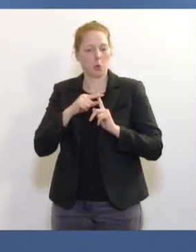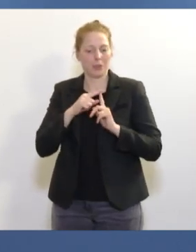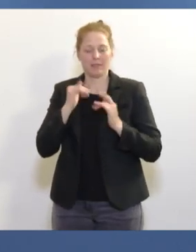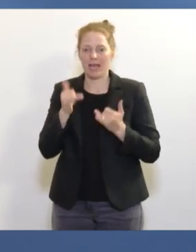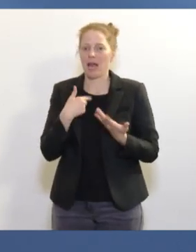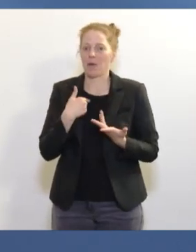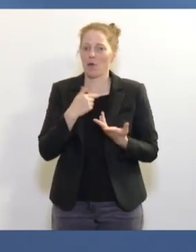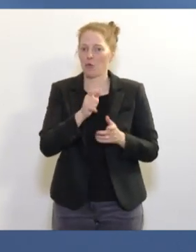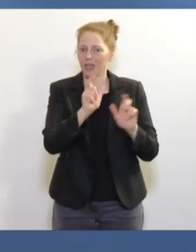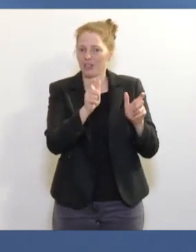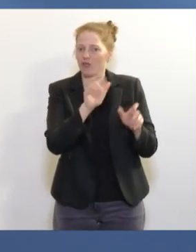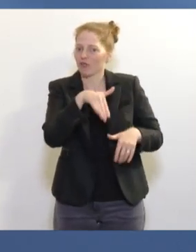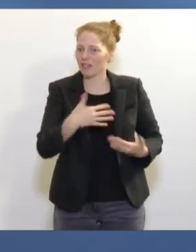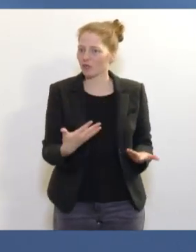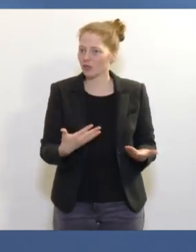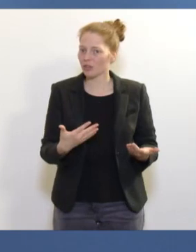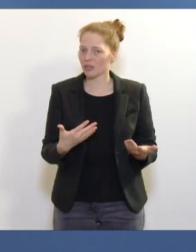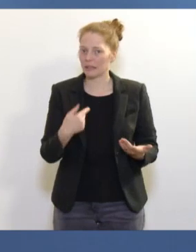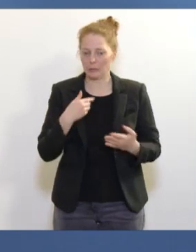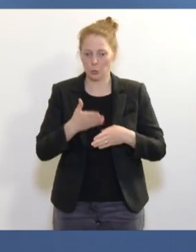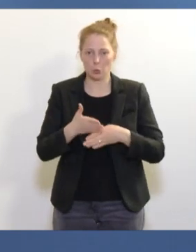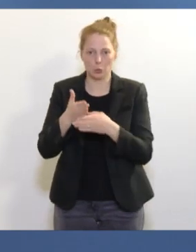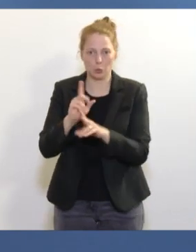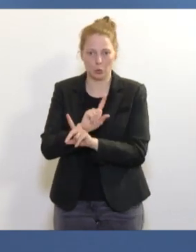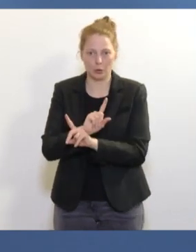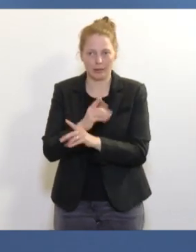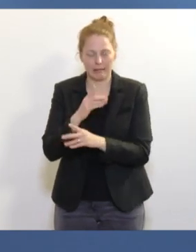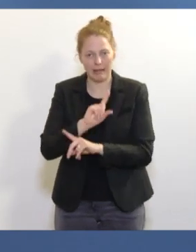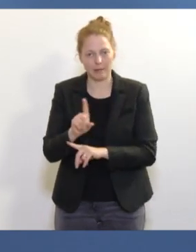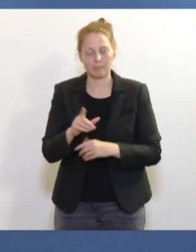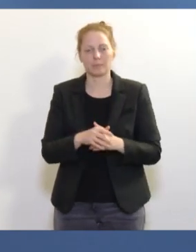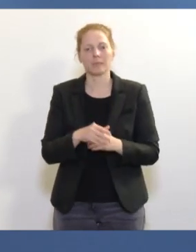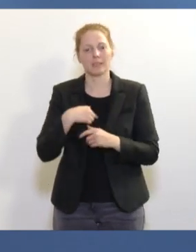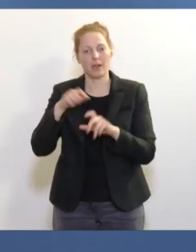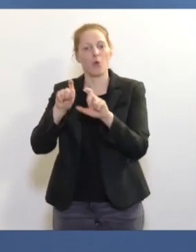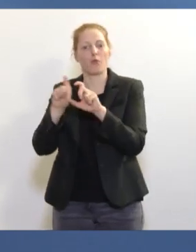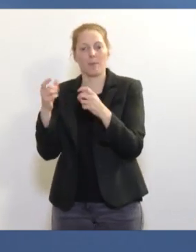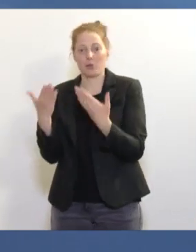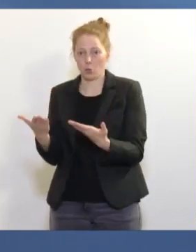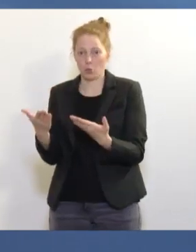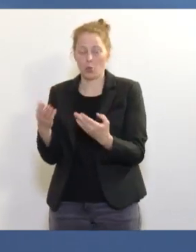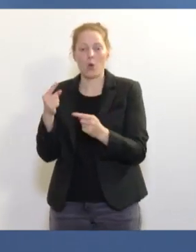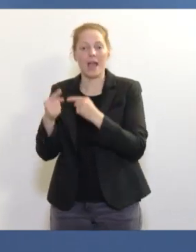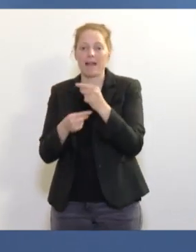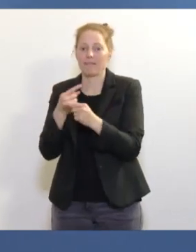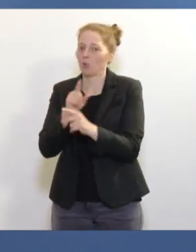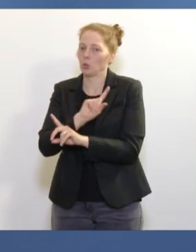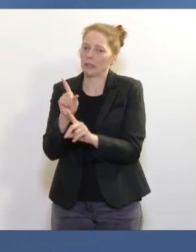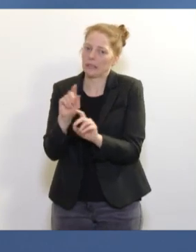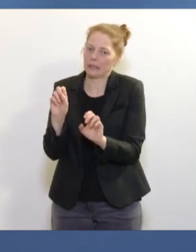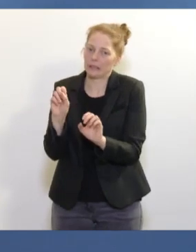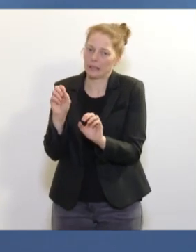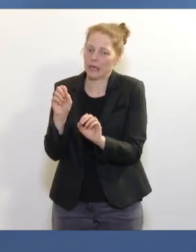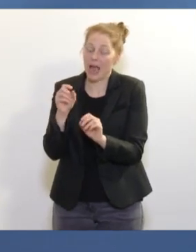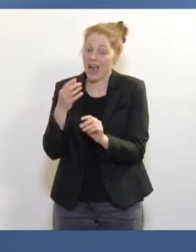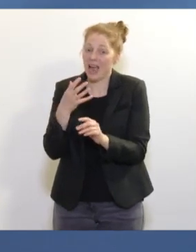Praxis natürlich nicht unterstützen. Ich meine aber auch verstanden zu, noch von Seite von den Betrieben, dass die Entwicklung nicht so dramatisch ist, wie das